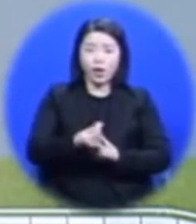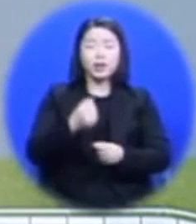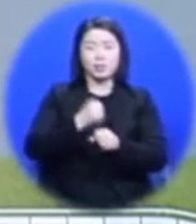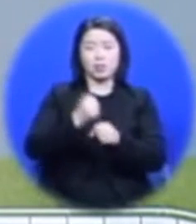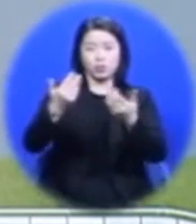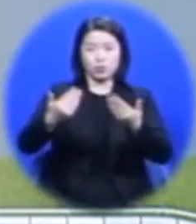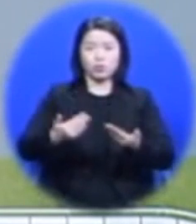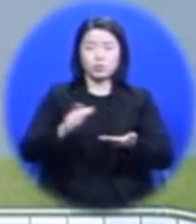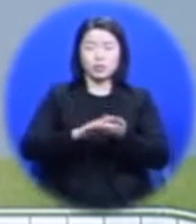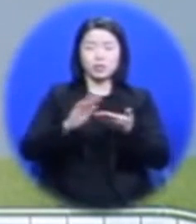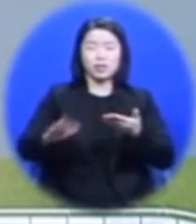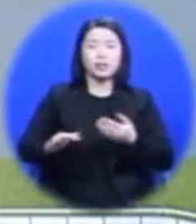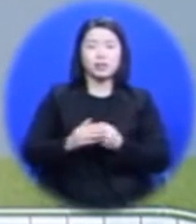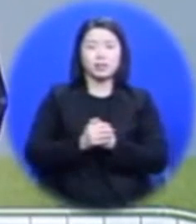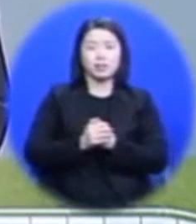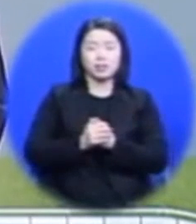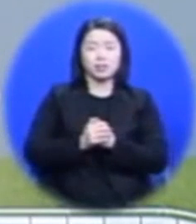겁니다.